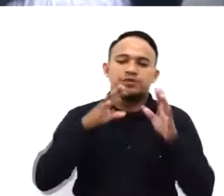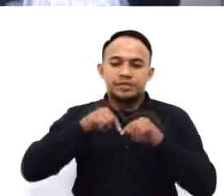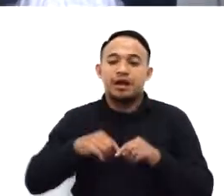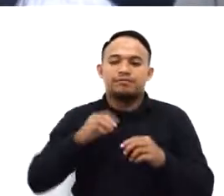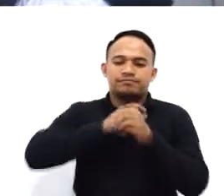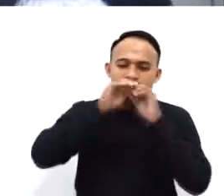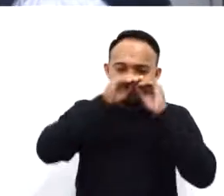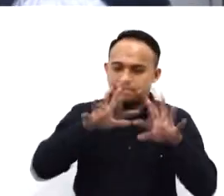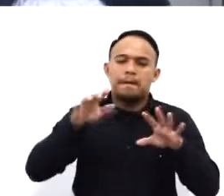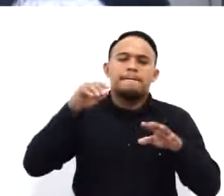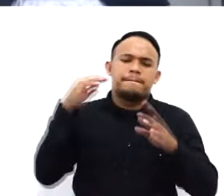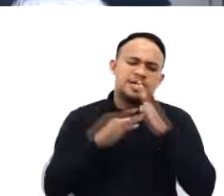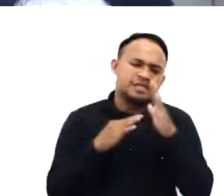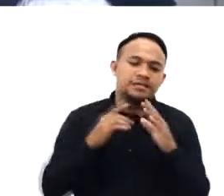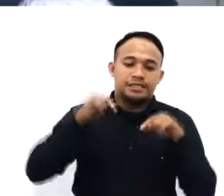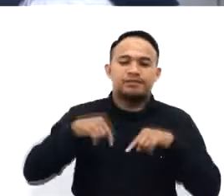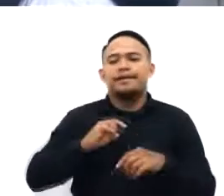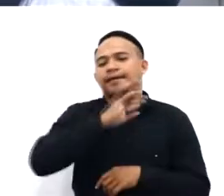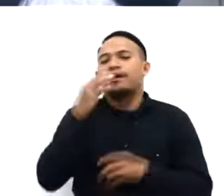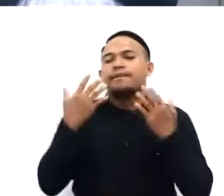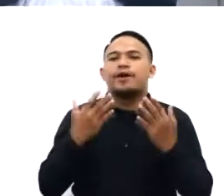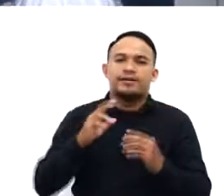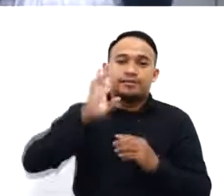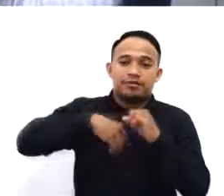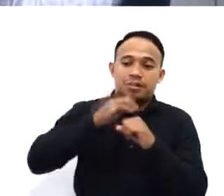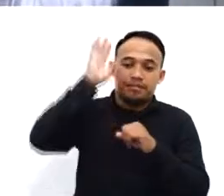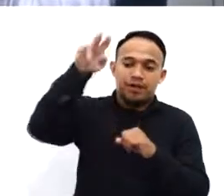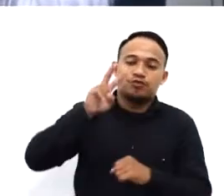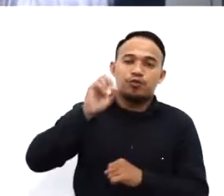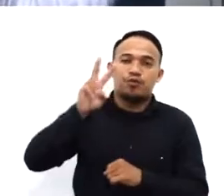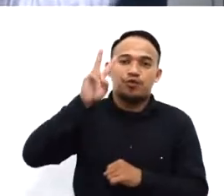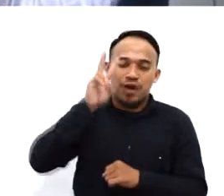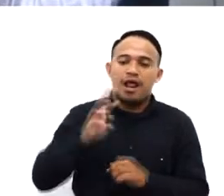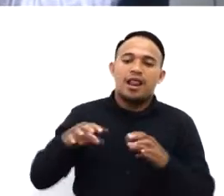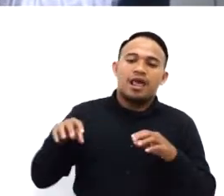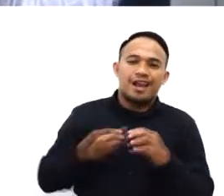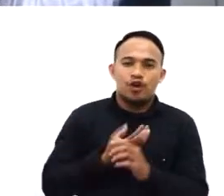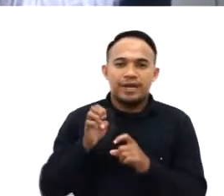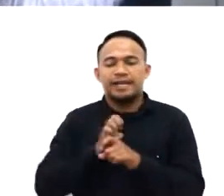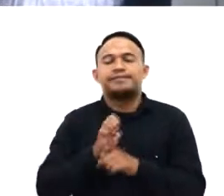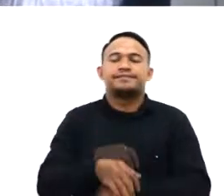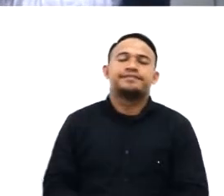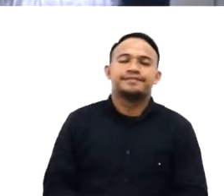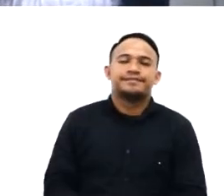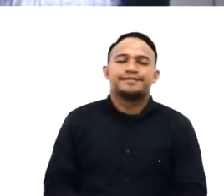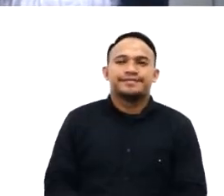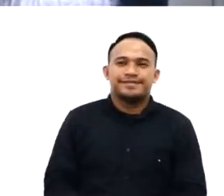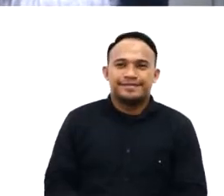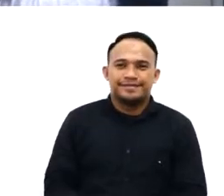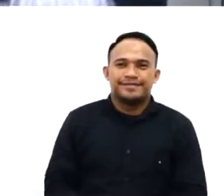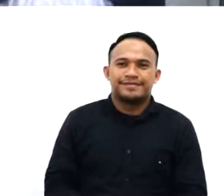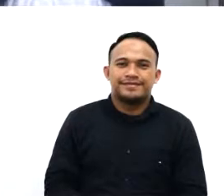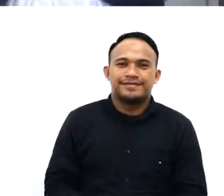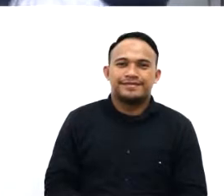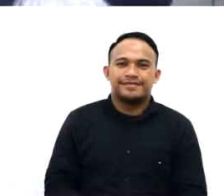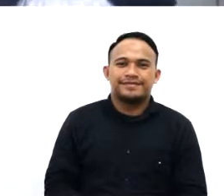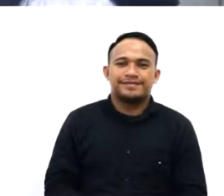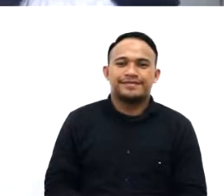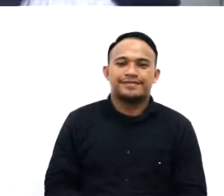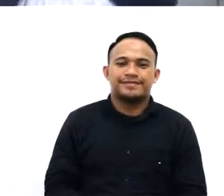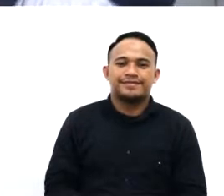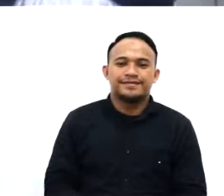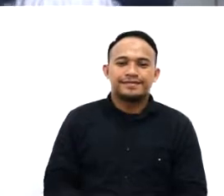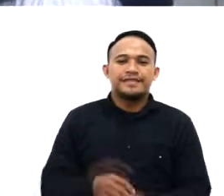COVID-19, berhenti di sini yang lain-lain. Insya Allah 2022 ekonomi kita khususnya Gorontalo bangkit kembali. Terima